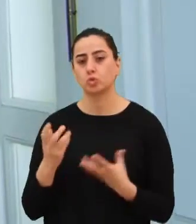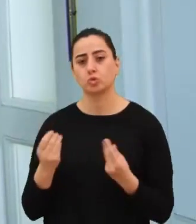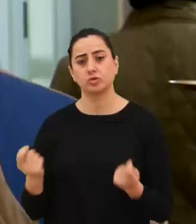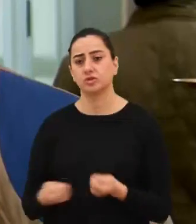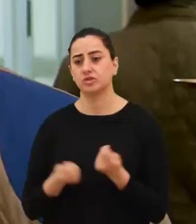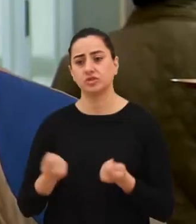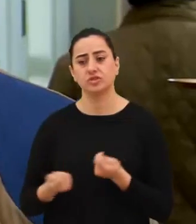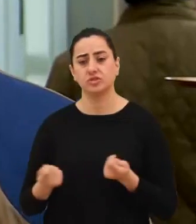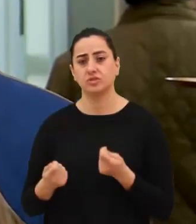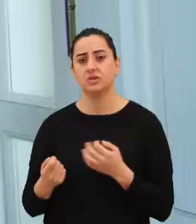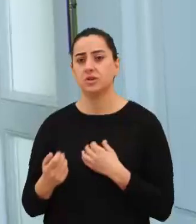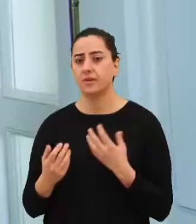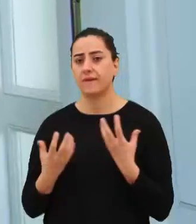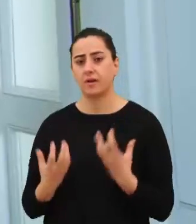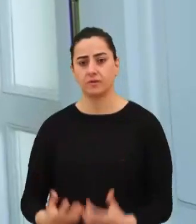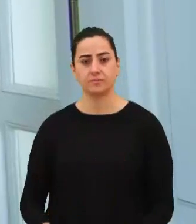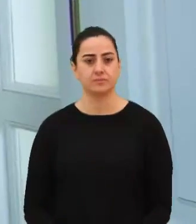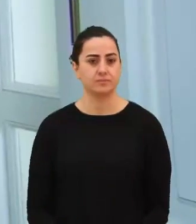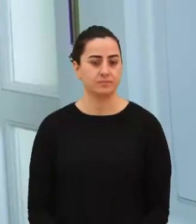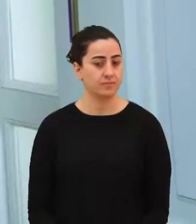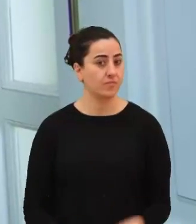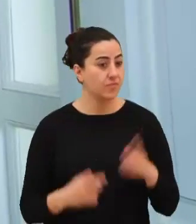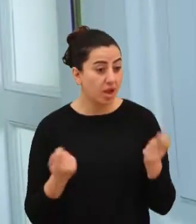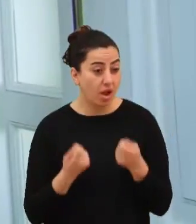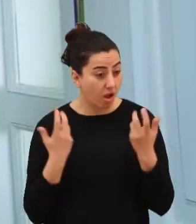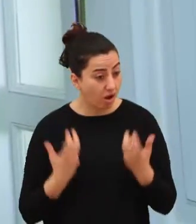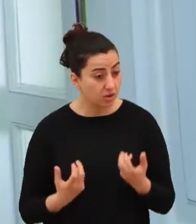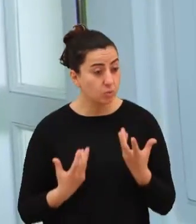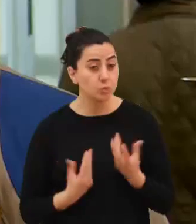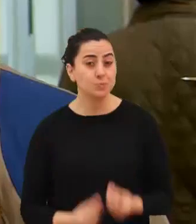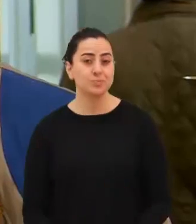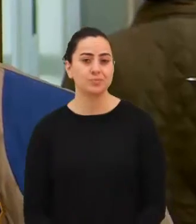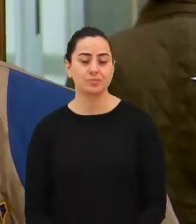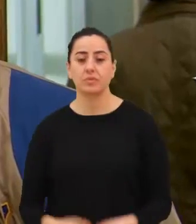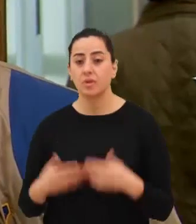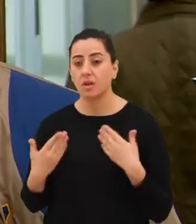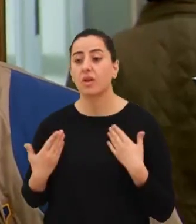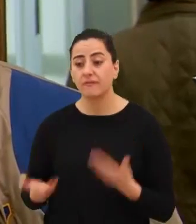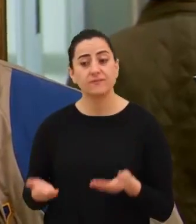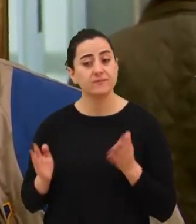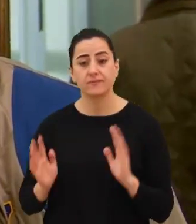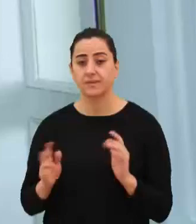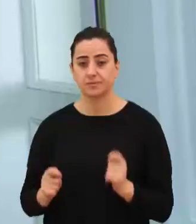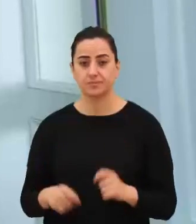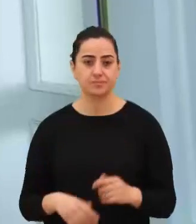yoğunum ya. Şirketten çıkamıyorum. Ha, şirketten çıkamıyorum diyorsun. Aynen öyle, aynen